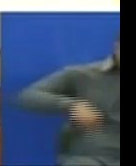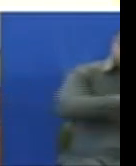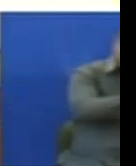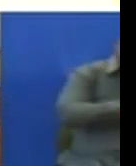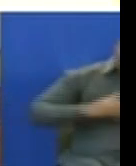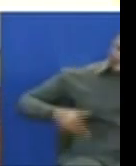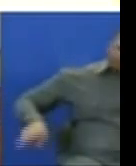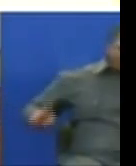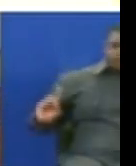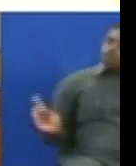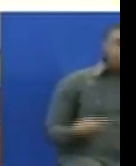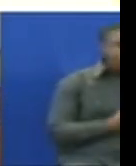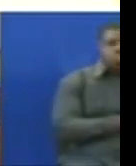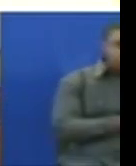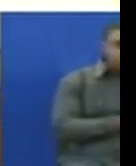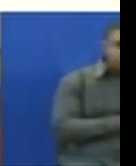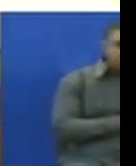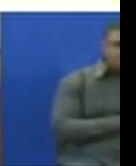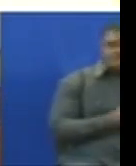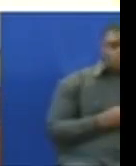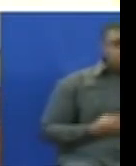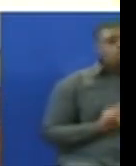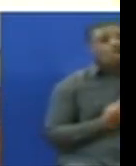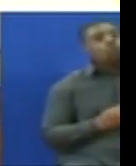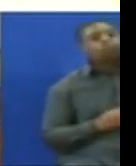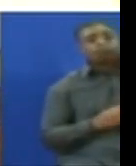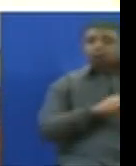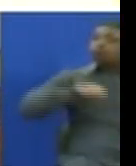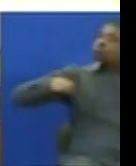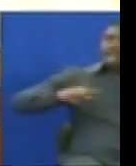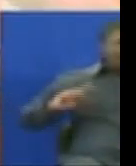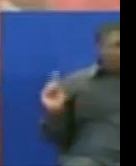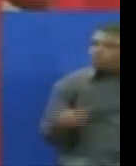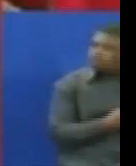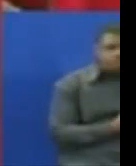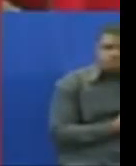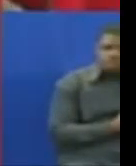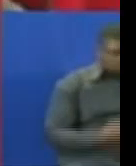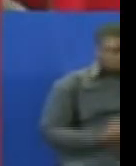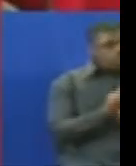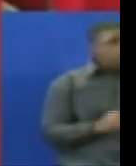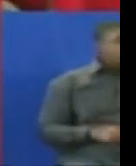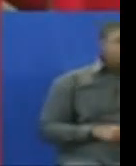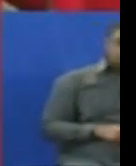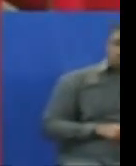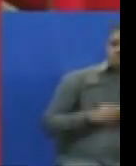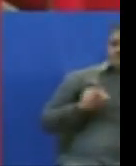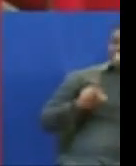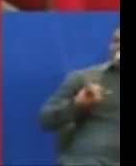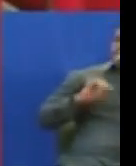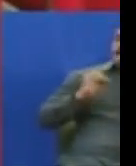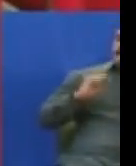Sanjaranda kuja Itigi, na haipitiki kutoka Itagata kwenda Mitundu, na kutoka pale Kiombo